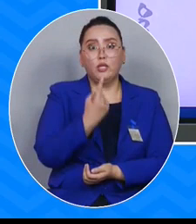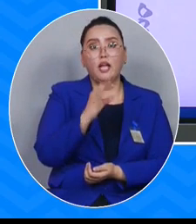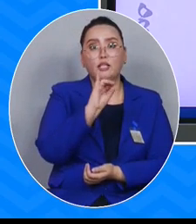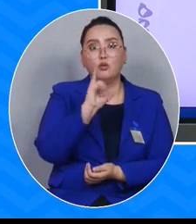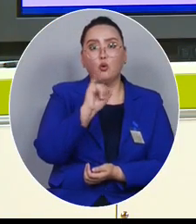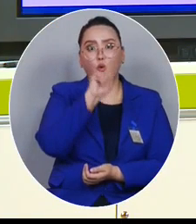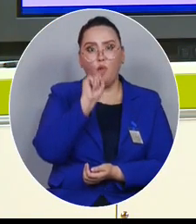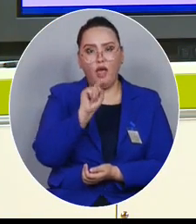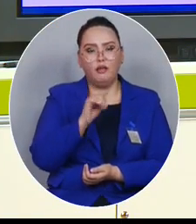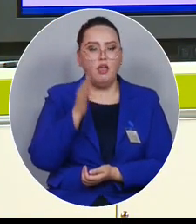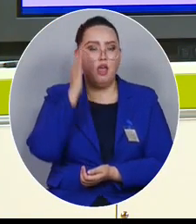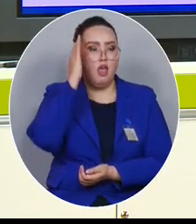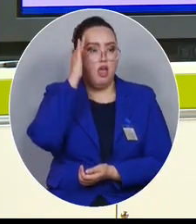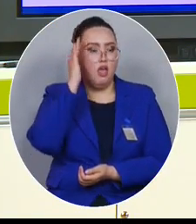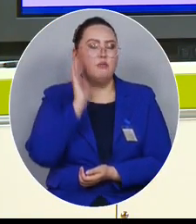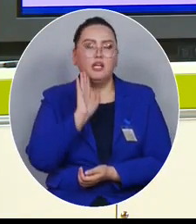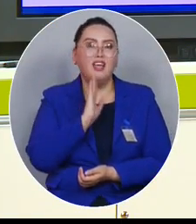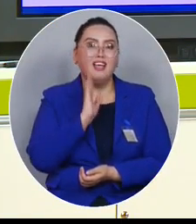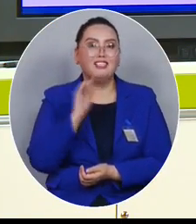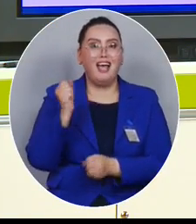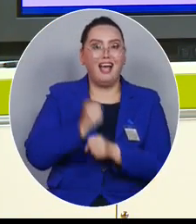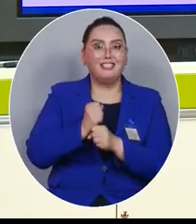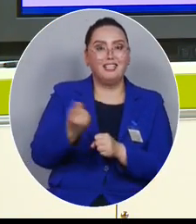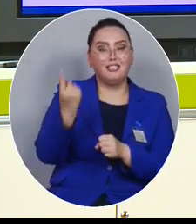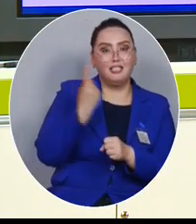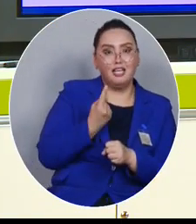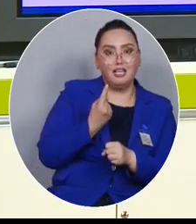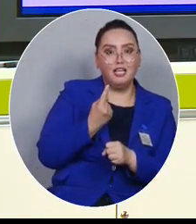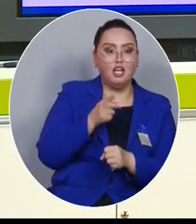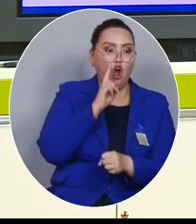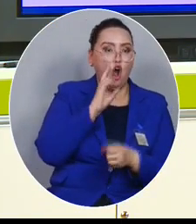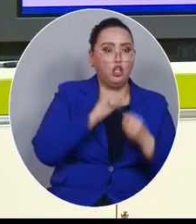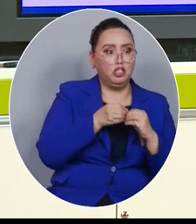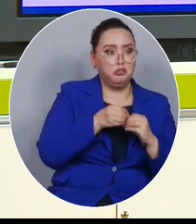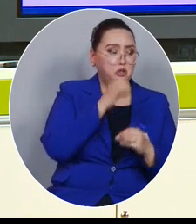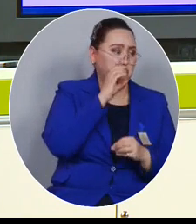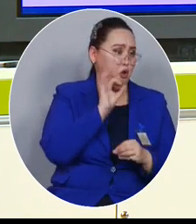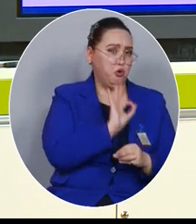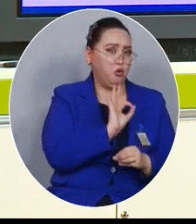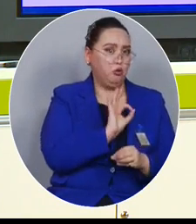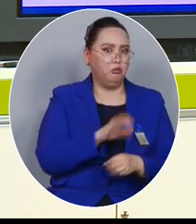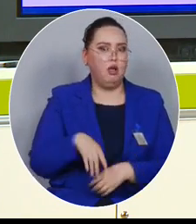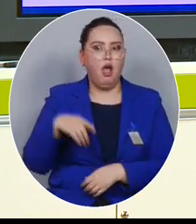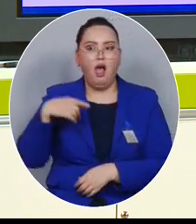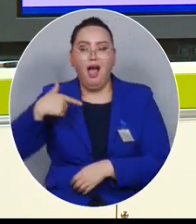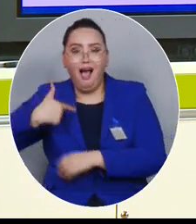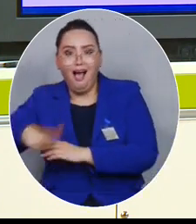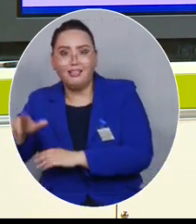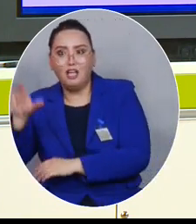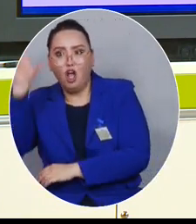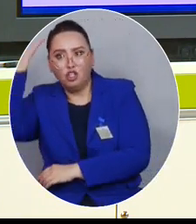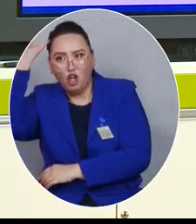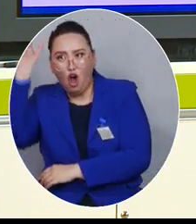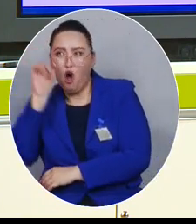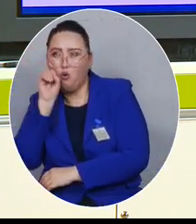хэр ээ джайлааса ерээд хоолгийх бол энгий үүзгэл энд уол ямар нэгэн сонирхоад уахиан байхгүү, биддээл гадаа нохоа баргоад чимагу бол үүгэдгээн сан юү